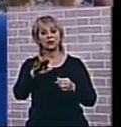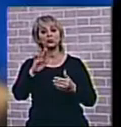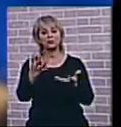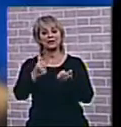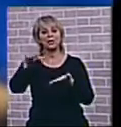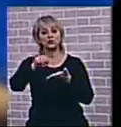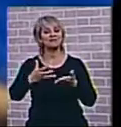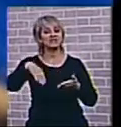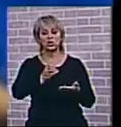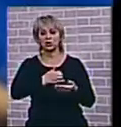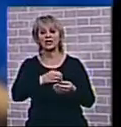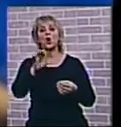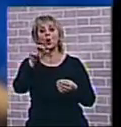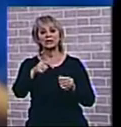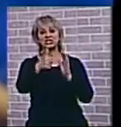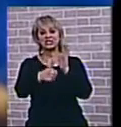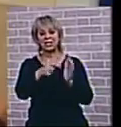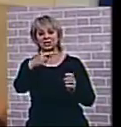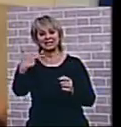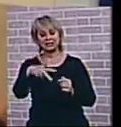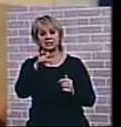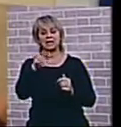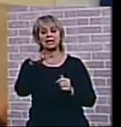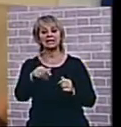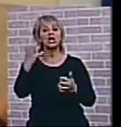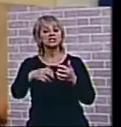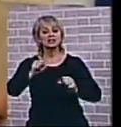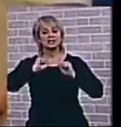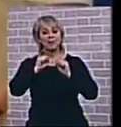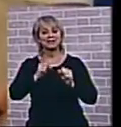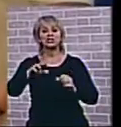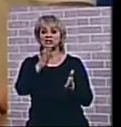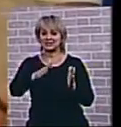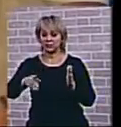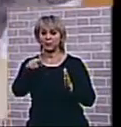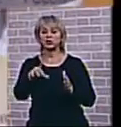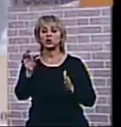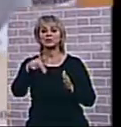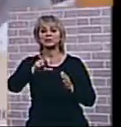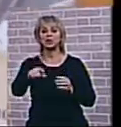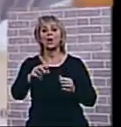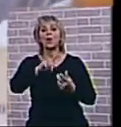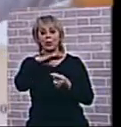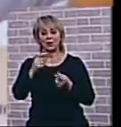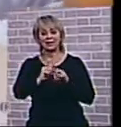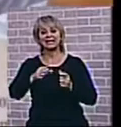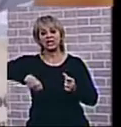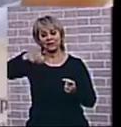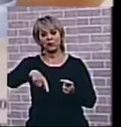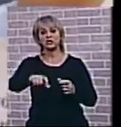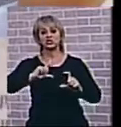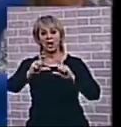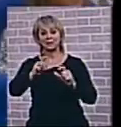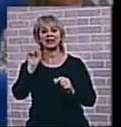принять участие все желающие от 16 до 30 лет. Среди спортивных дисциплин – кроссфит, двоеборье, гиревой спорт,